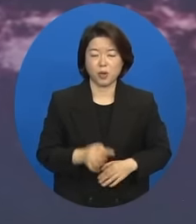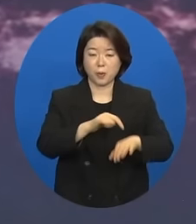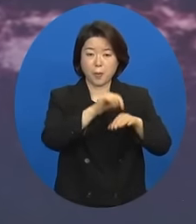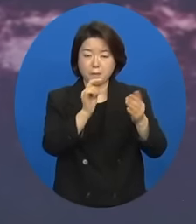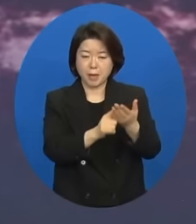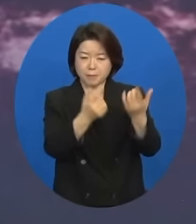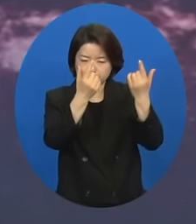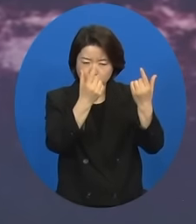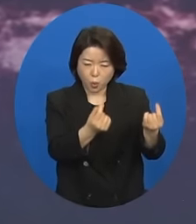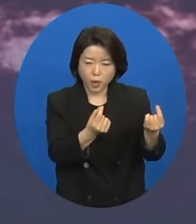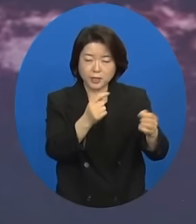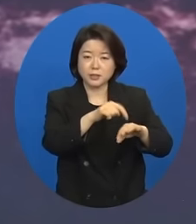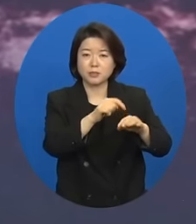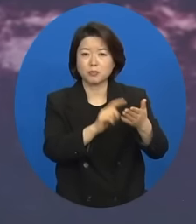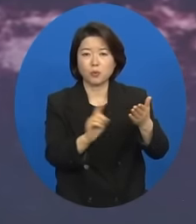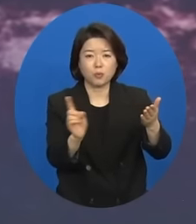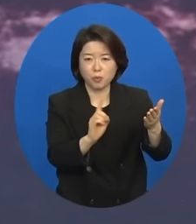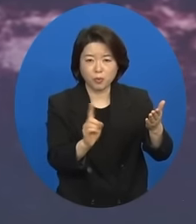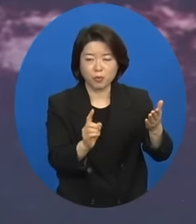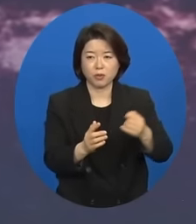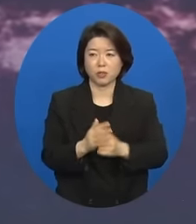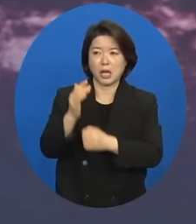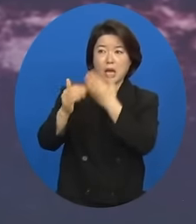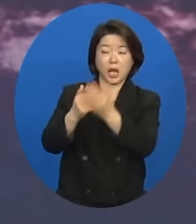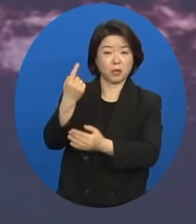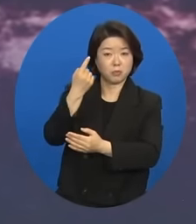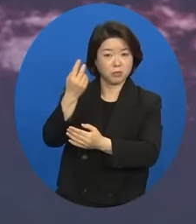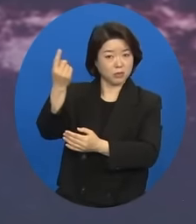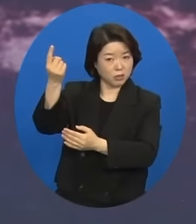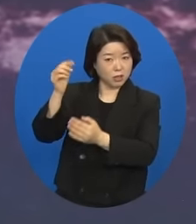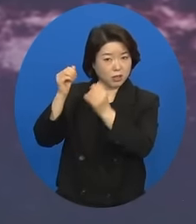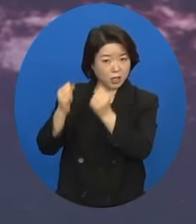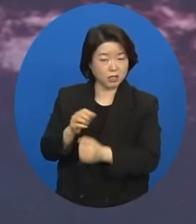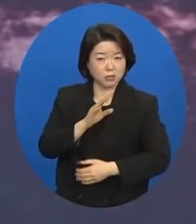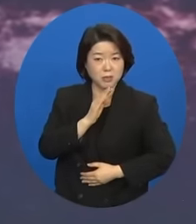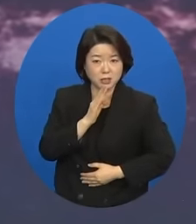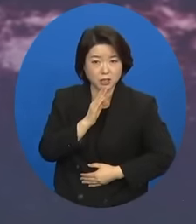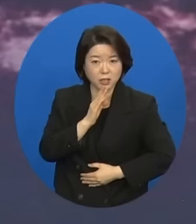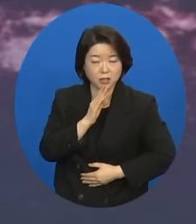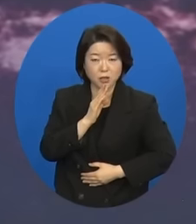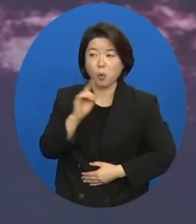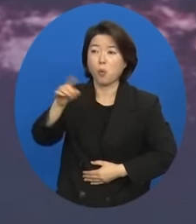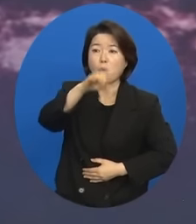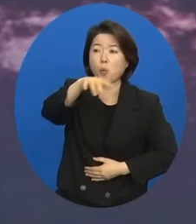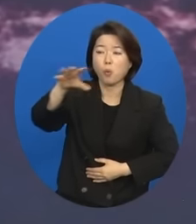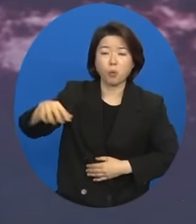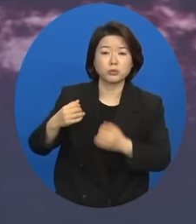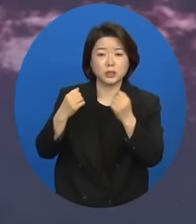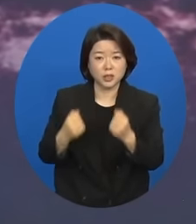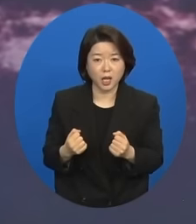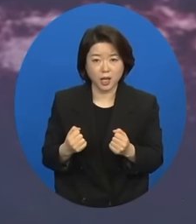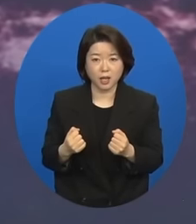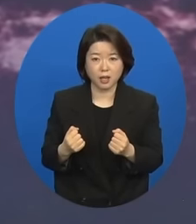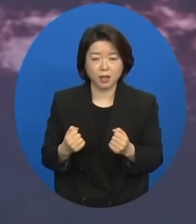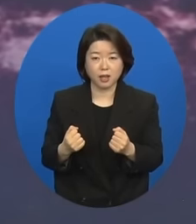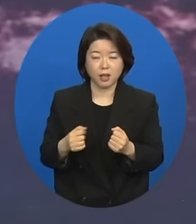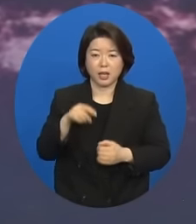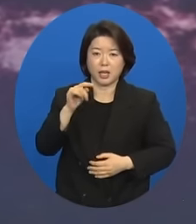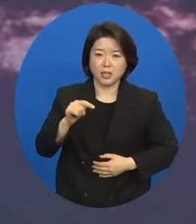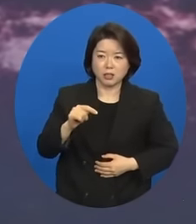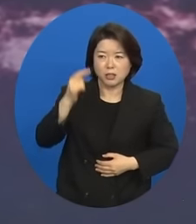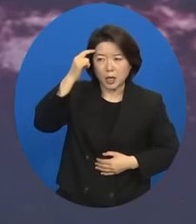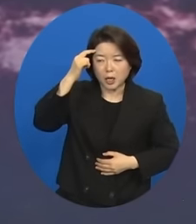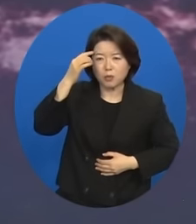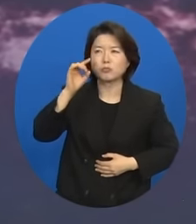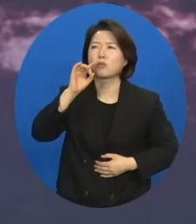심정은 뭐냐면 하나님이 과연 계시냐 하나님이 계시다면 어디에 있냐 어디에 계시는가 하나님이